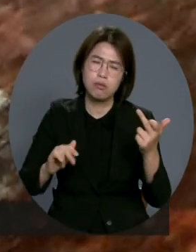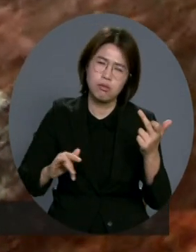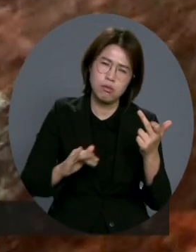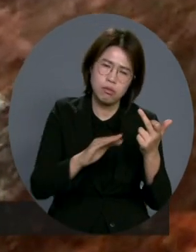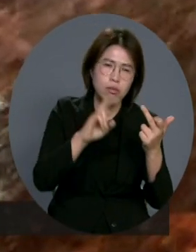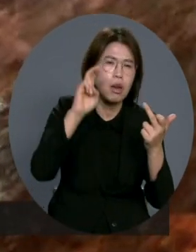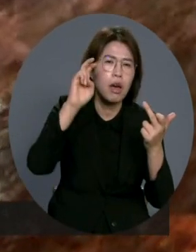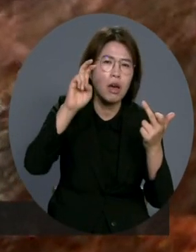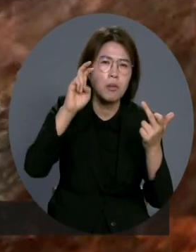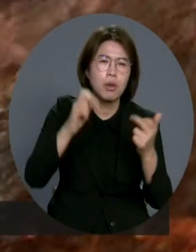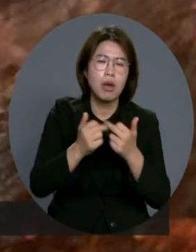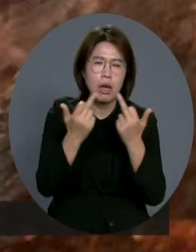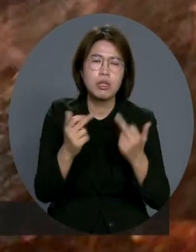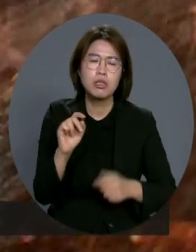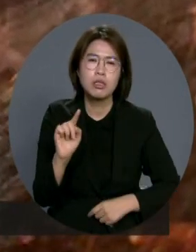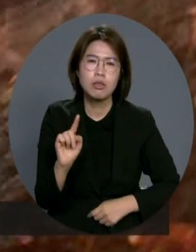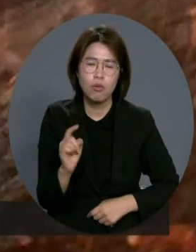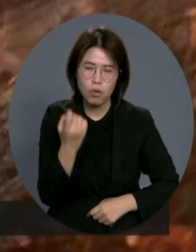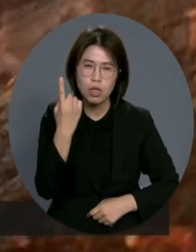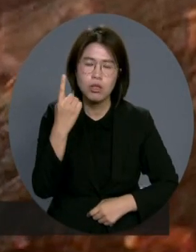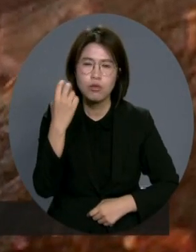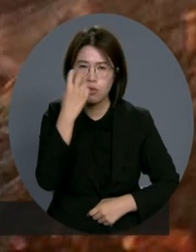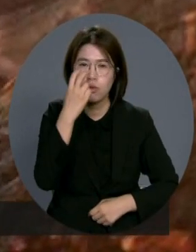보고 정확한 화재 원인을 조사할 예정입니다